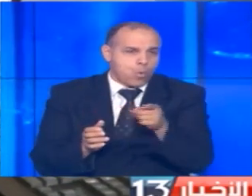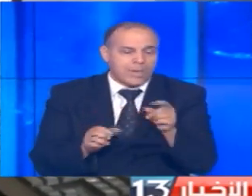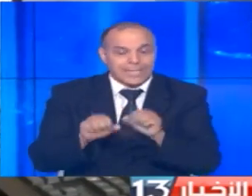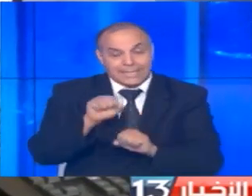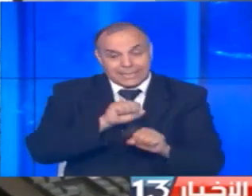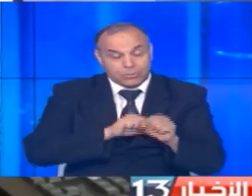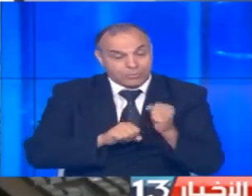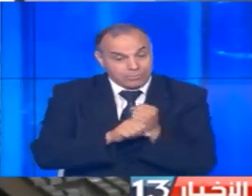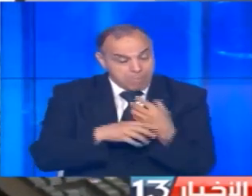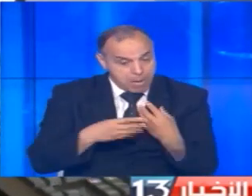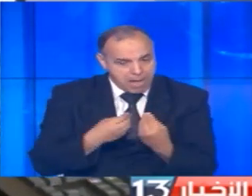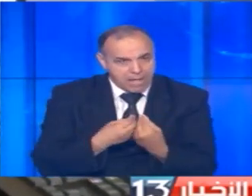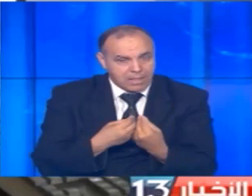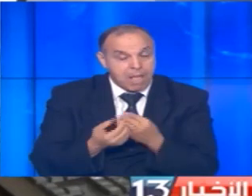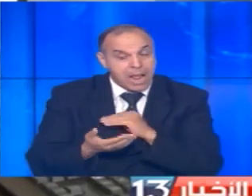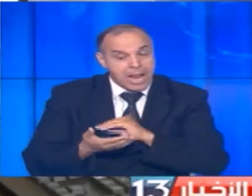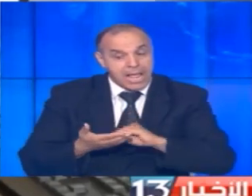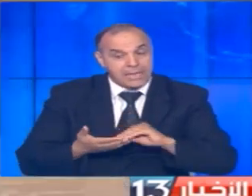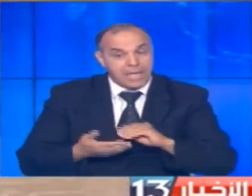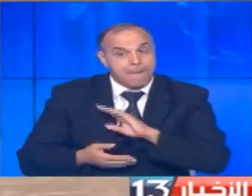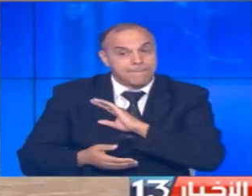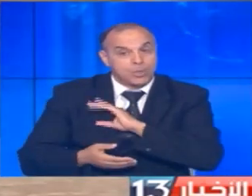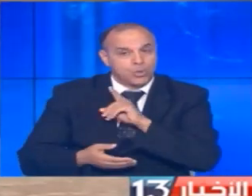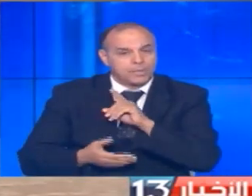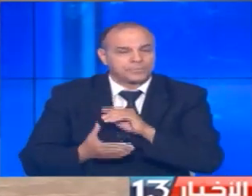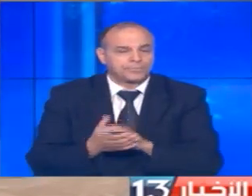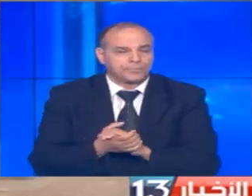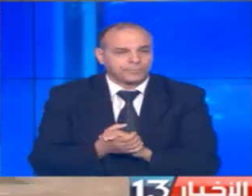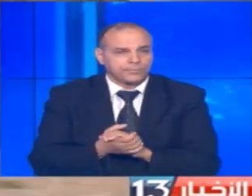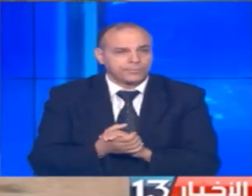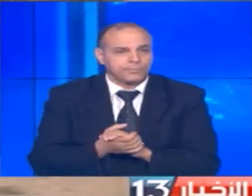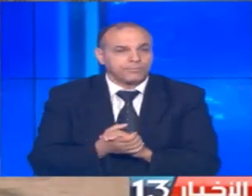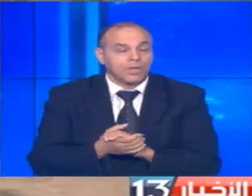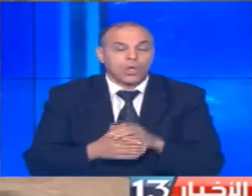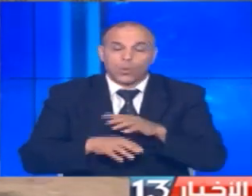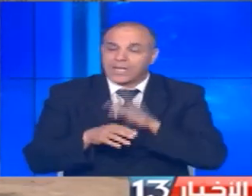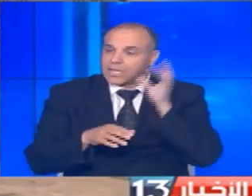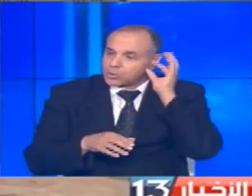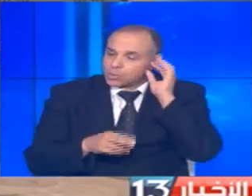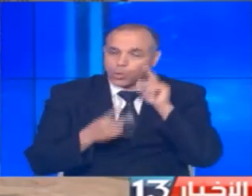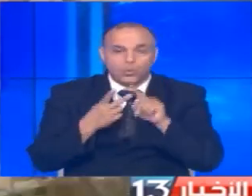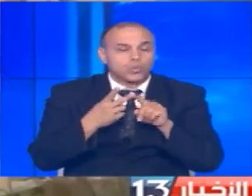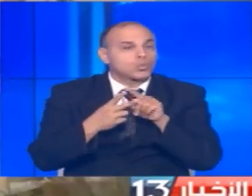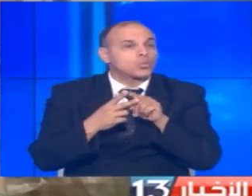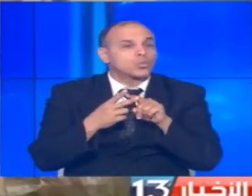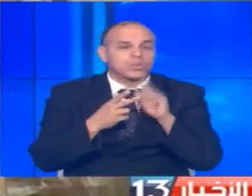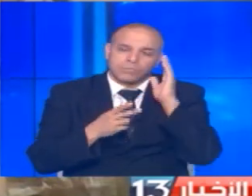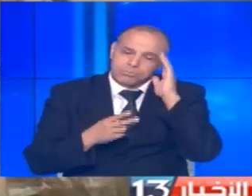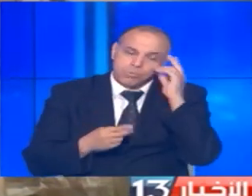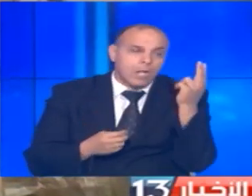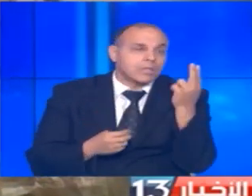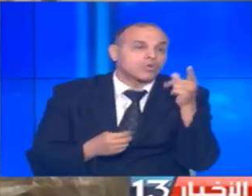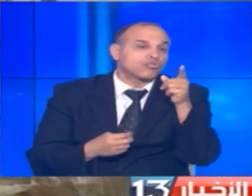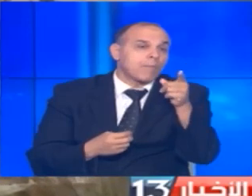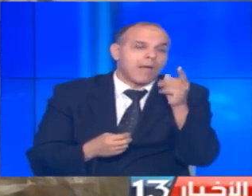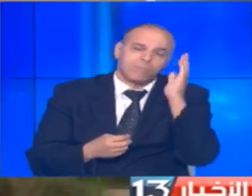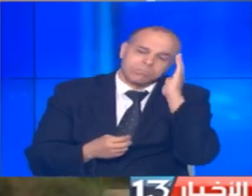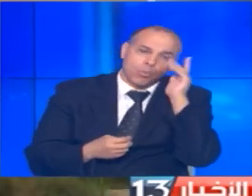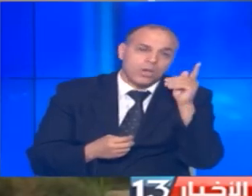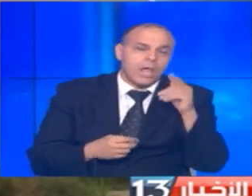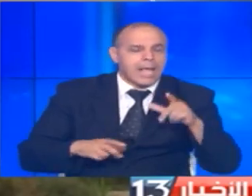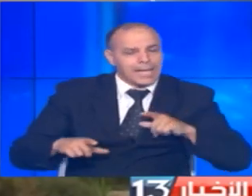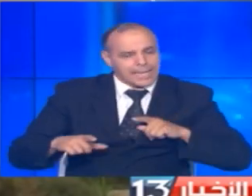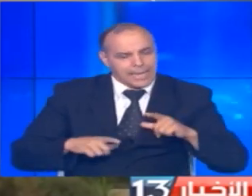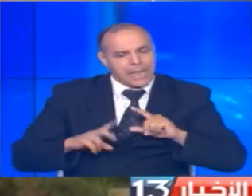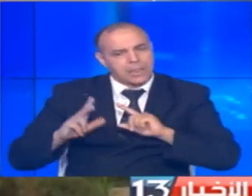ونزيدوا ننسقوا مع الادارات المختصه. وتضم ولايه القصرين مبيتين جامعيين عموميين، وتم كراء